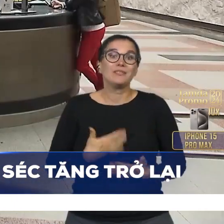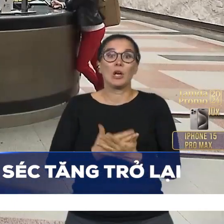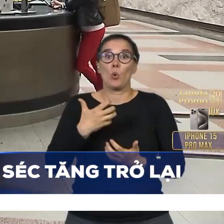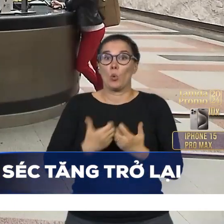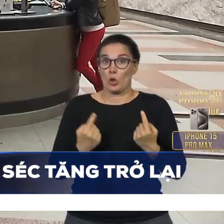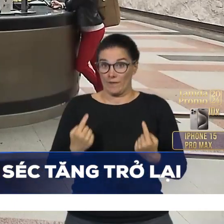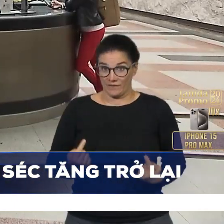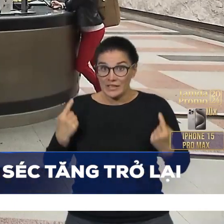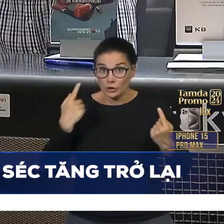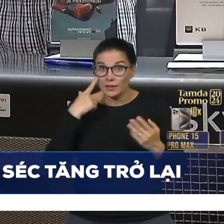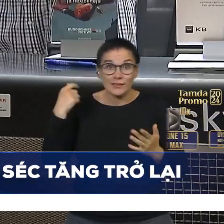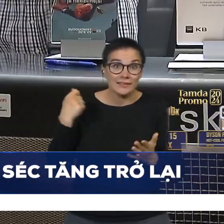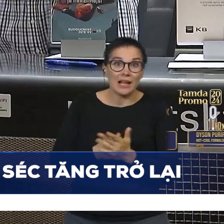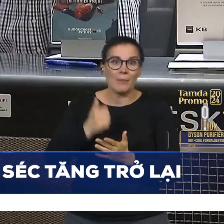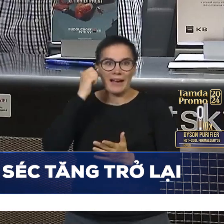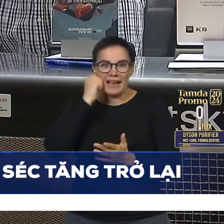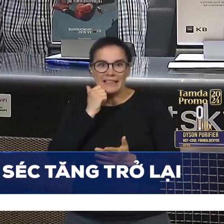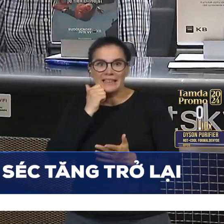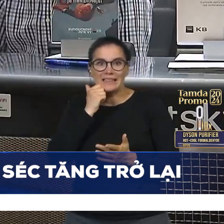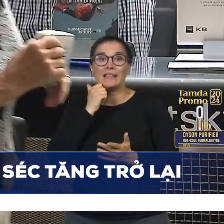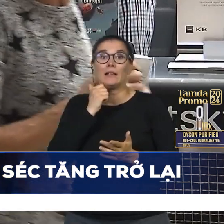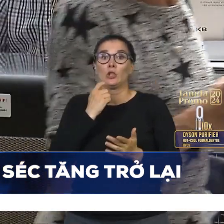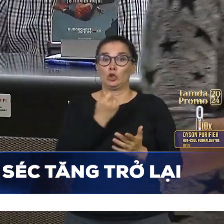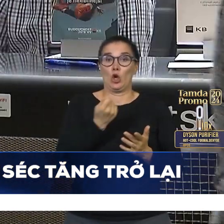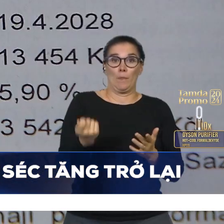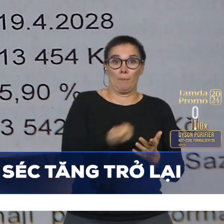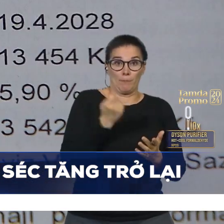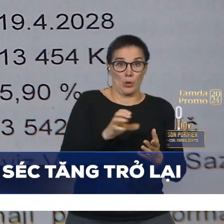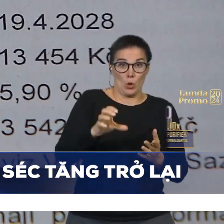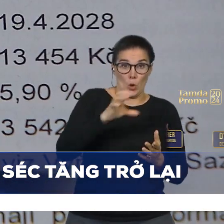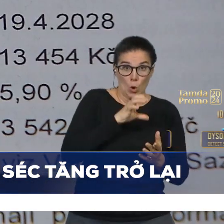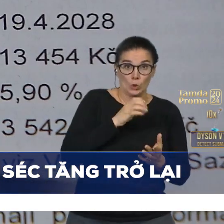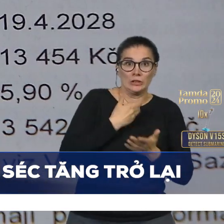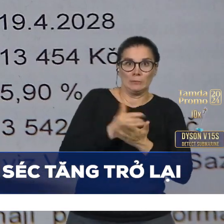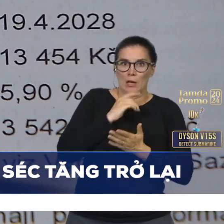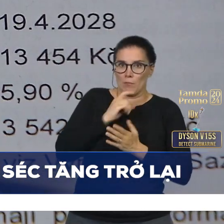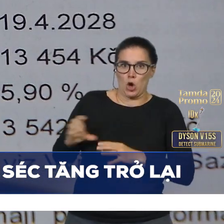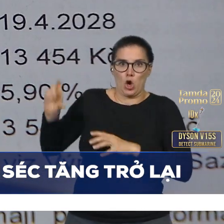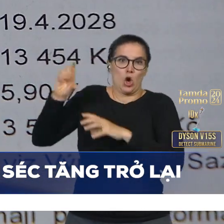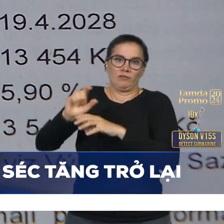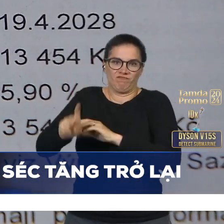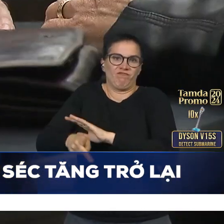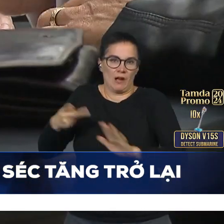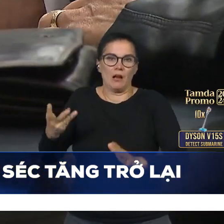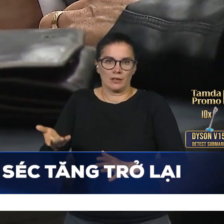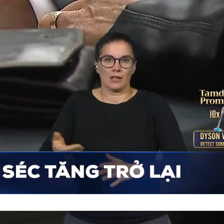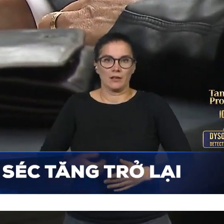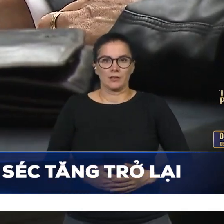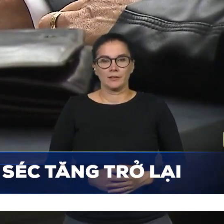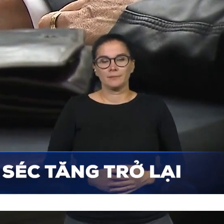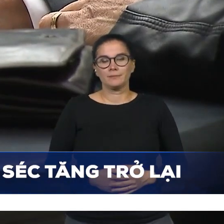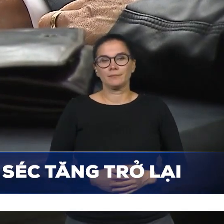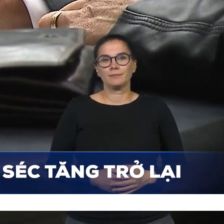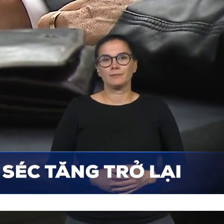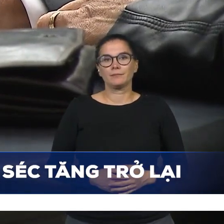lãi suất giảm lãi suất trung bình cho các khoản vay mới trong tháng 3 đã giảm xuống 5,19 trong khi vào cuối năm 2022 là 5,98